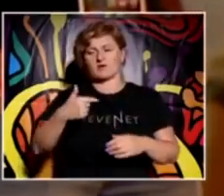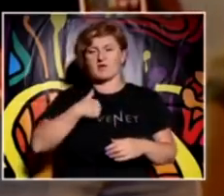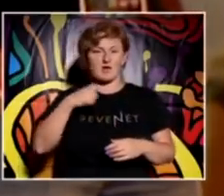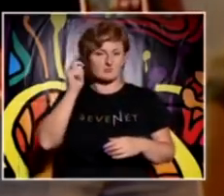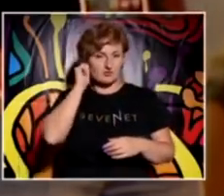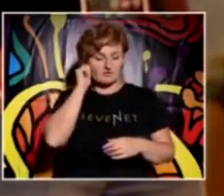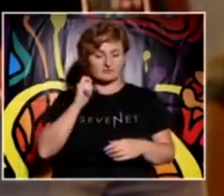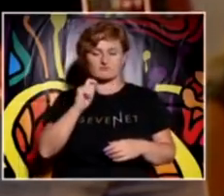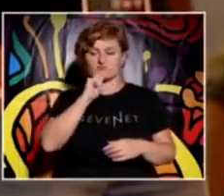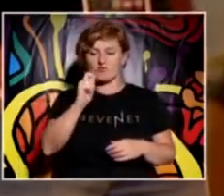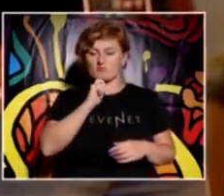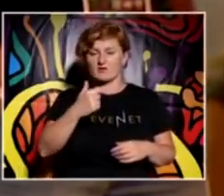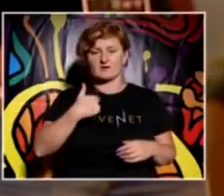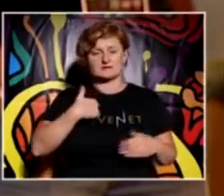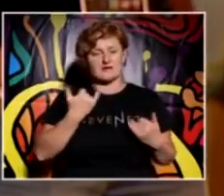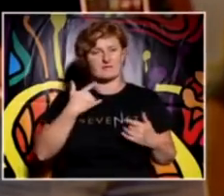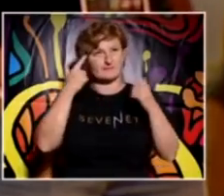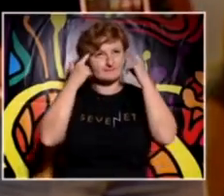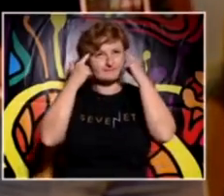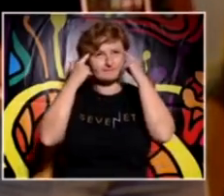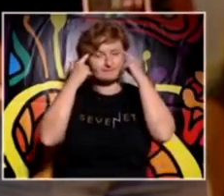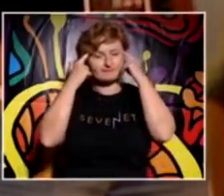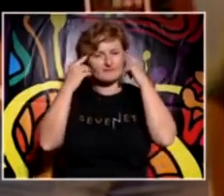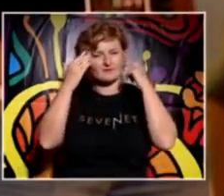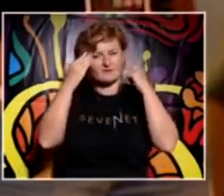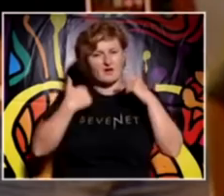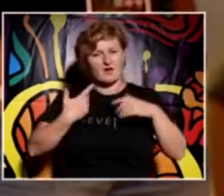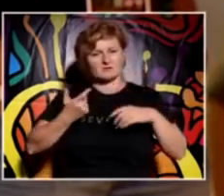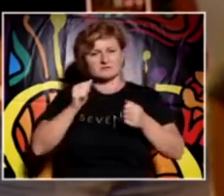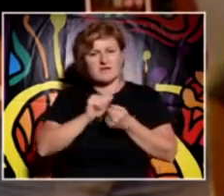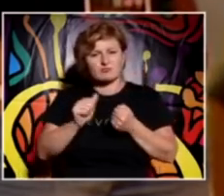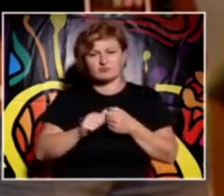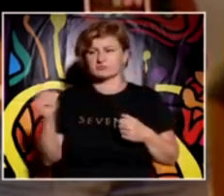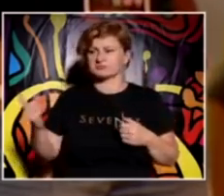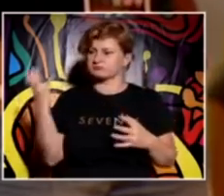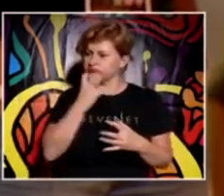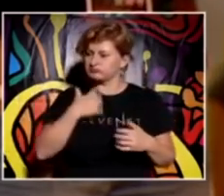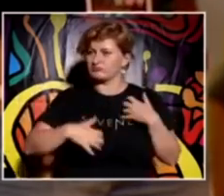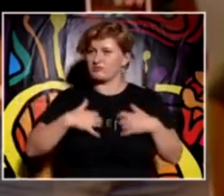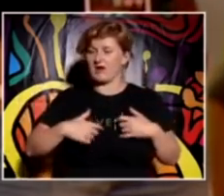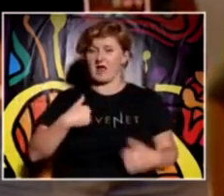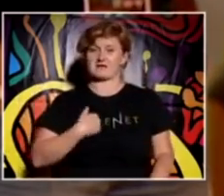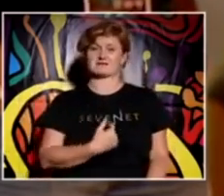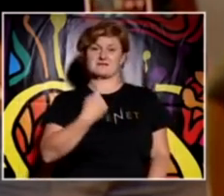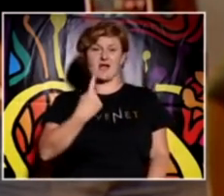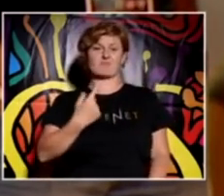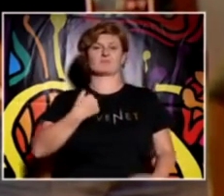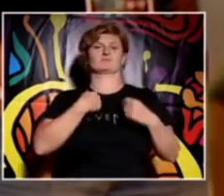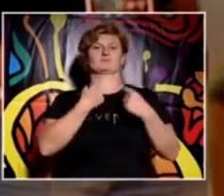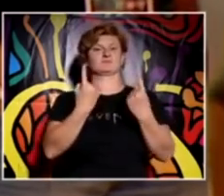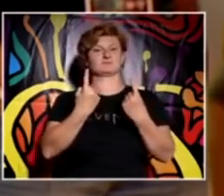dziewczyną gdziekolwiek, zawsze mam gdzieś z tyłu głowy, kurde, ale coś spieprzę, będzie na mnie zła, a tak mogę pojechać gdziekolwiek